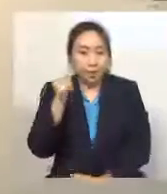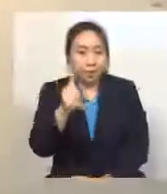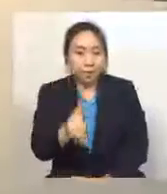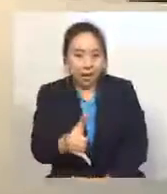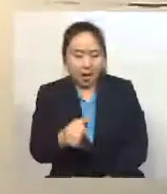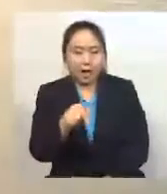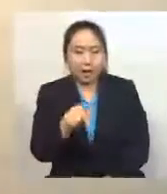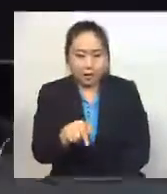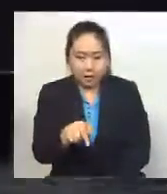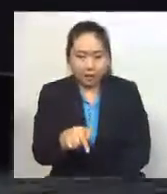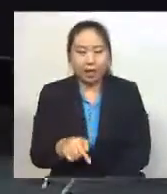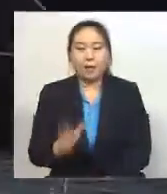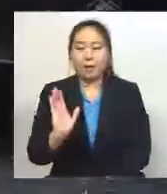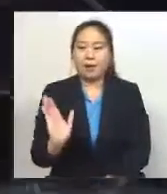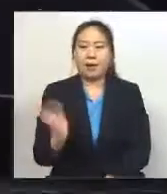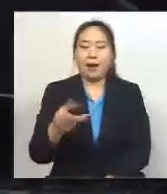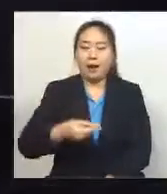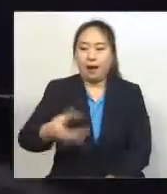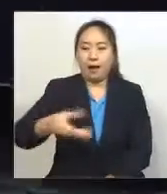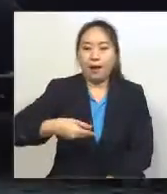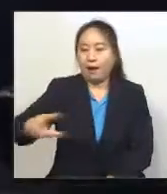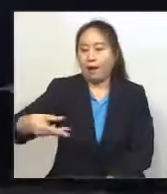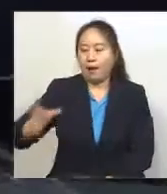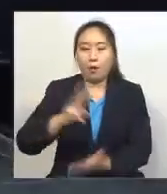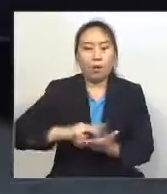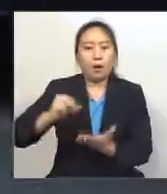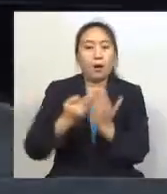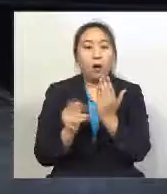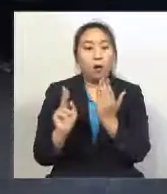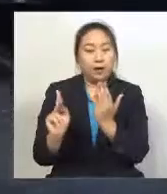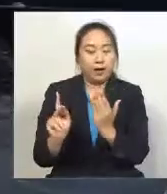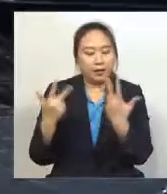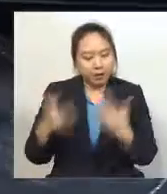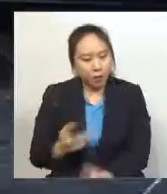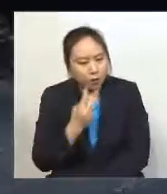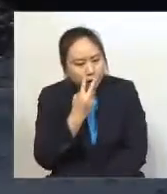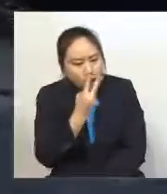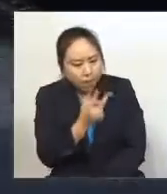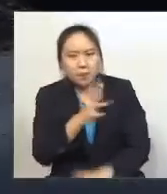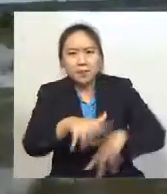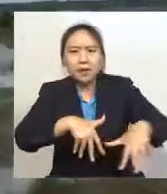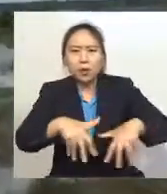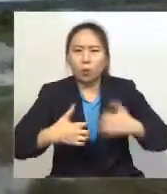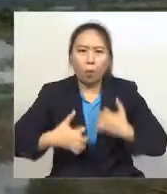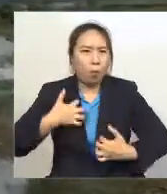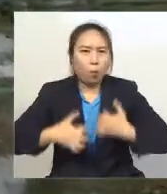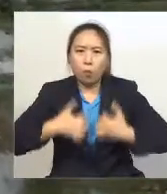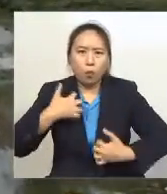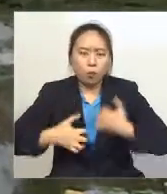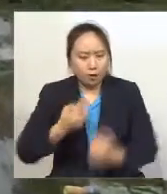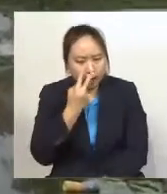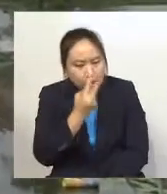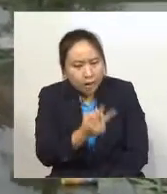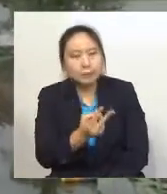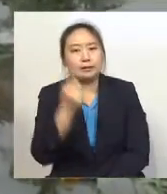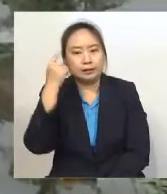ำเนินมาพระราชทานปริญญาบัตรที่มหาวิทยาลัยขอนแก่นและทรงเห็นถึงความเดือดร้อนของประชาชนได้มีพระราชด